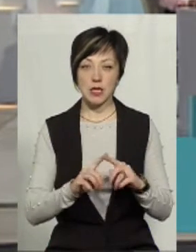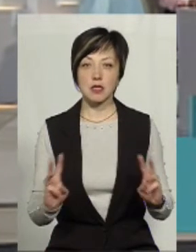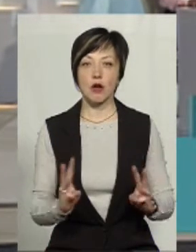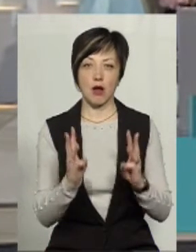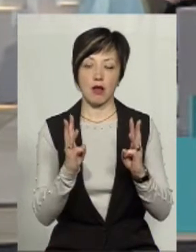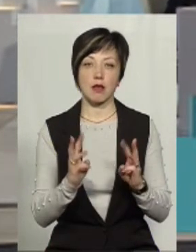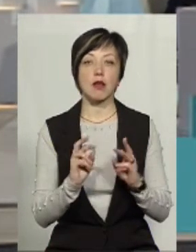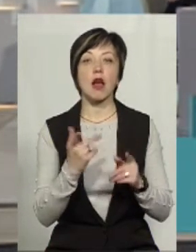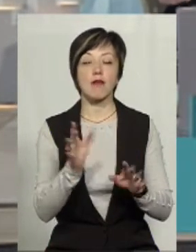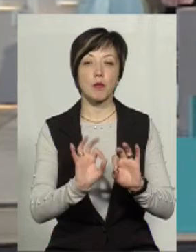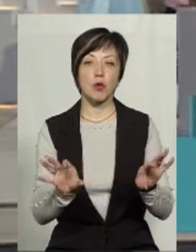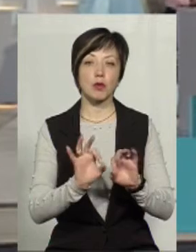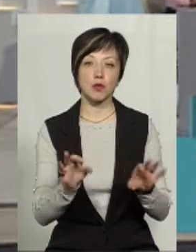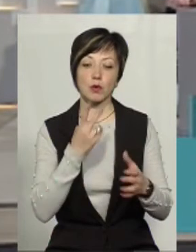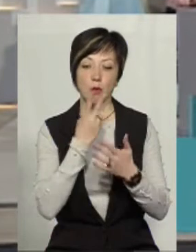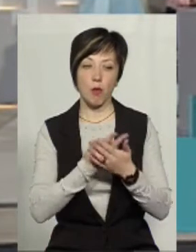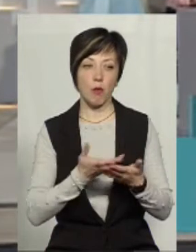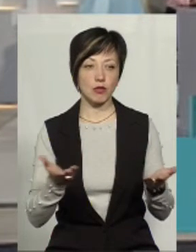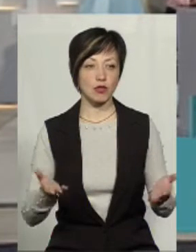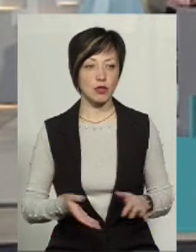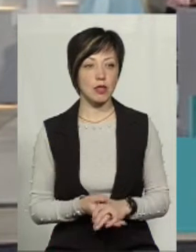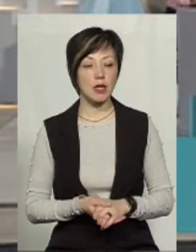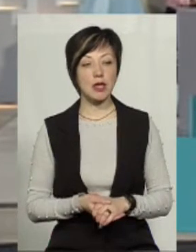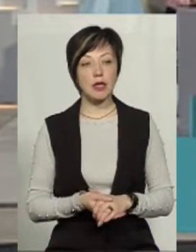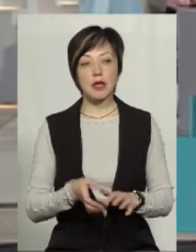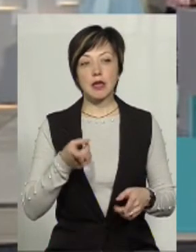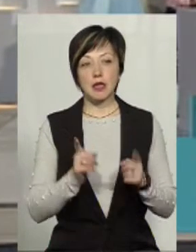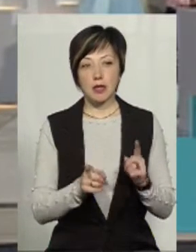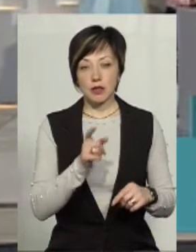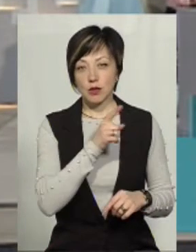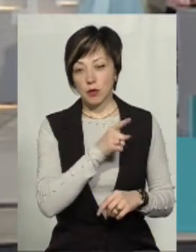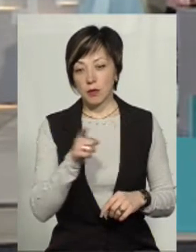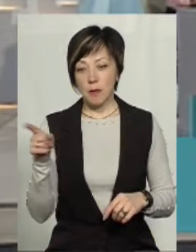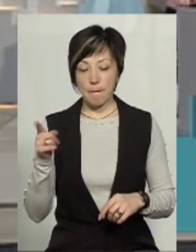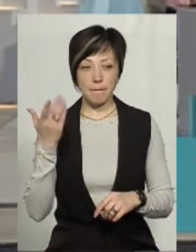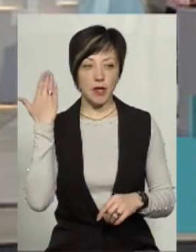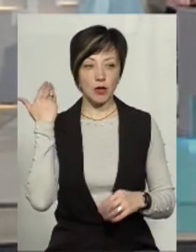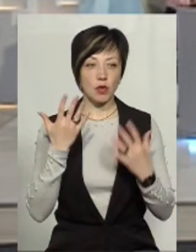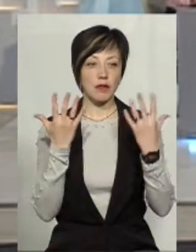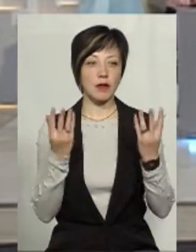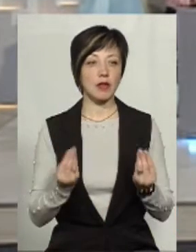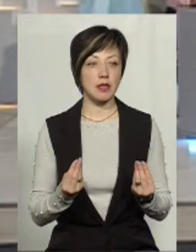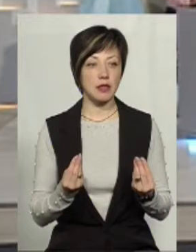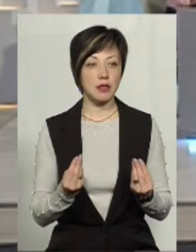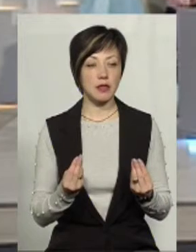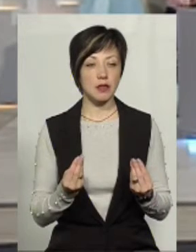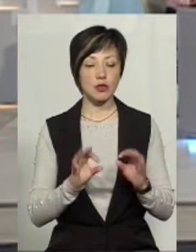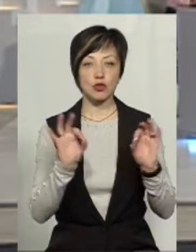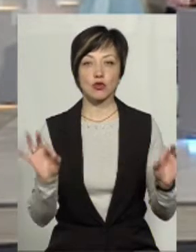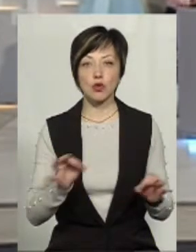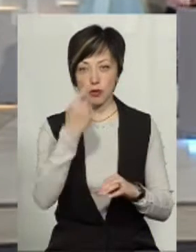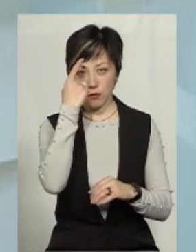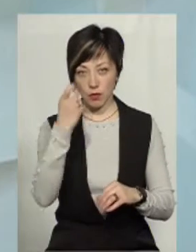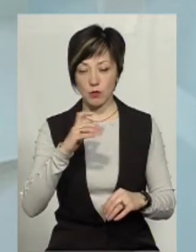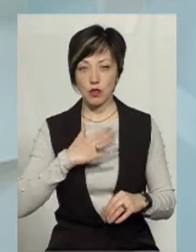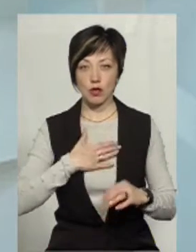загорання? Як ви прокоментуєте побачене? Ні, дійсно, протягом минулих вихідних по СМТ Меджибіж жодних